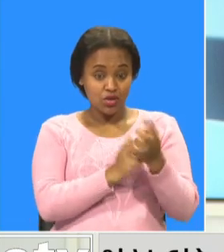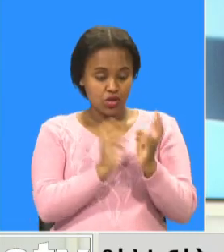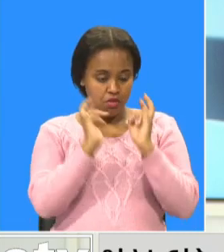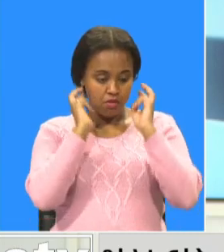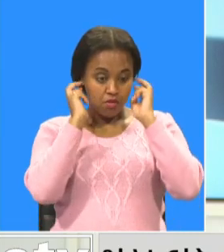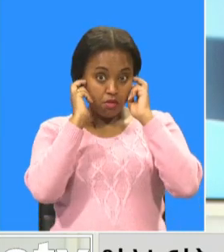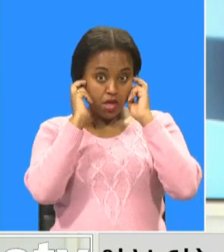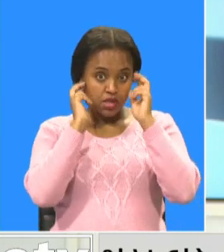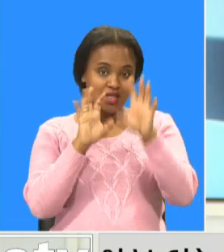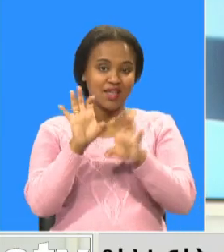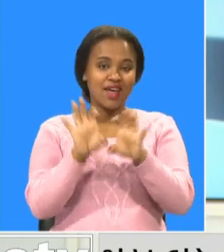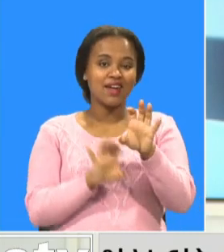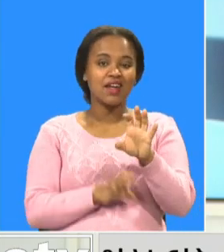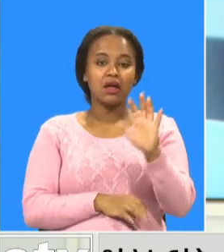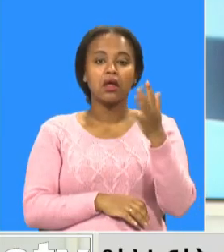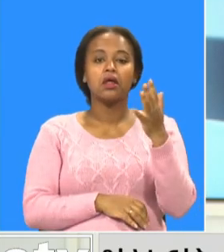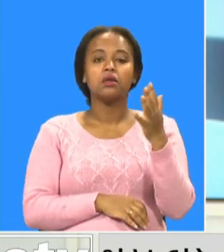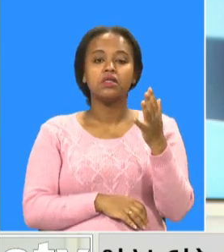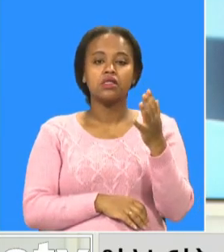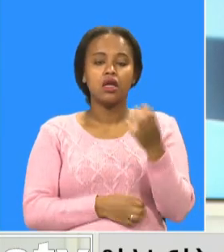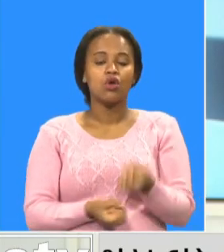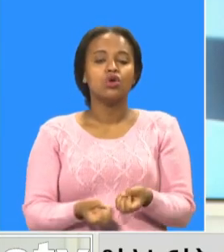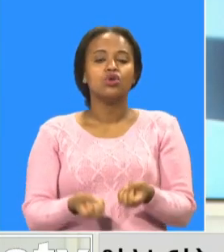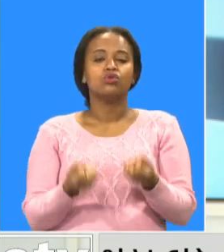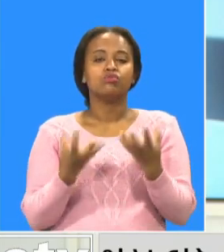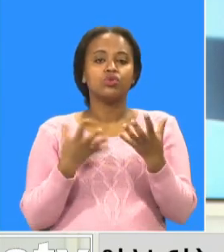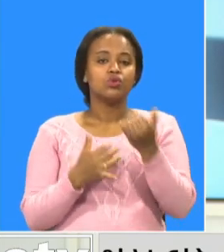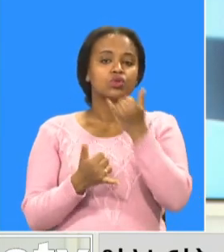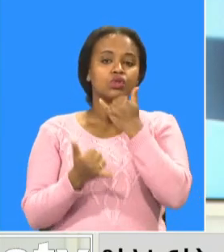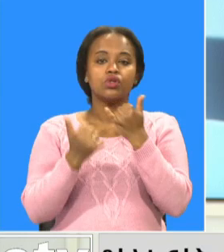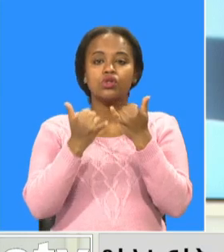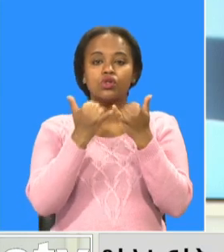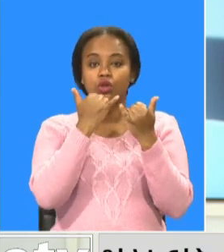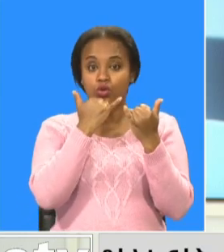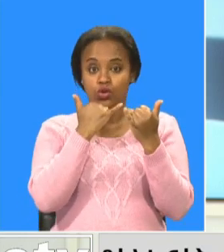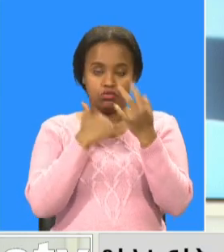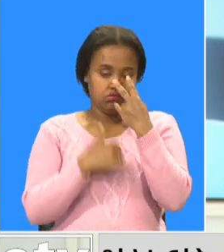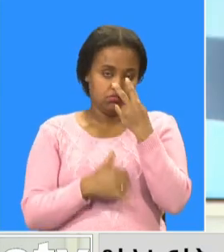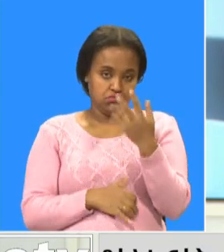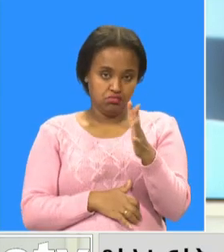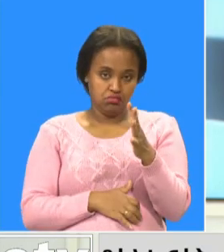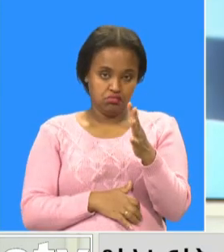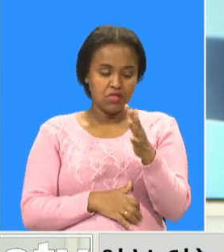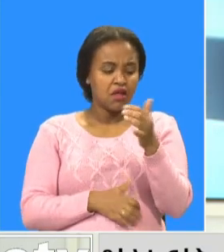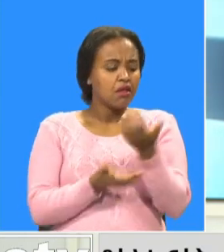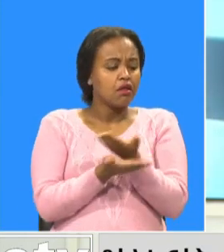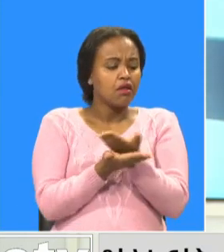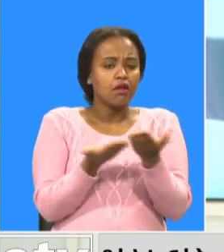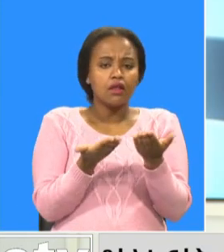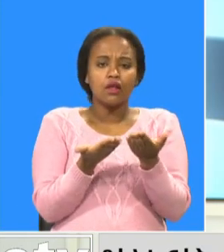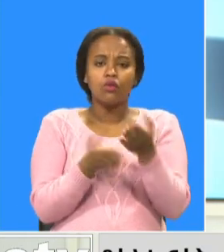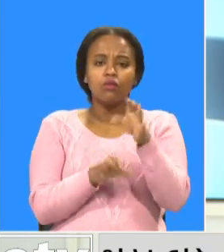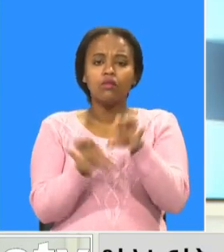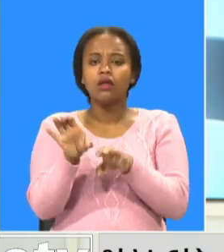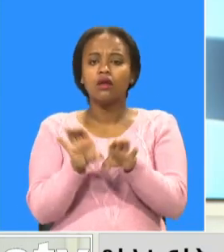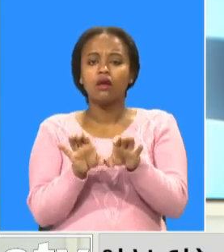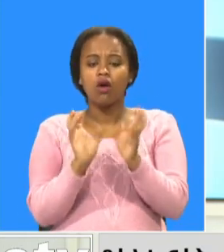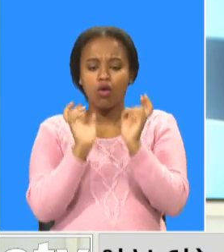ያደረገ እየመሰለው ብዙ ስህተቶችን እናያለን። የት ነው የሚደረገው? መጀመሪያ ማስክ